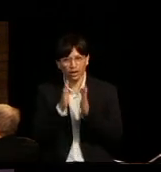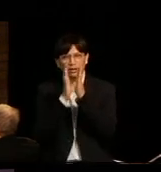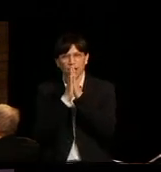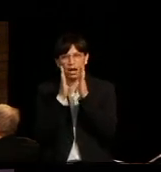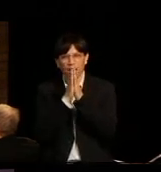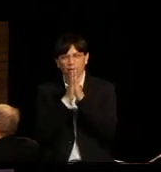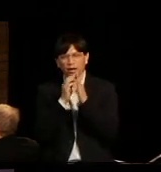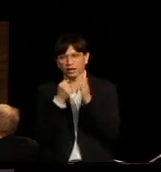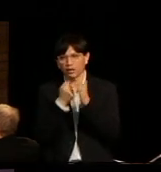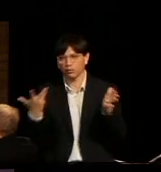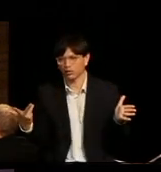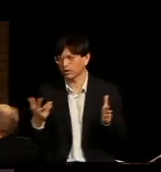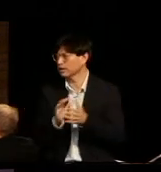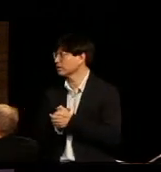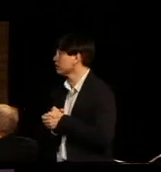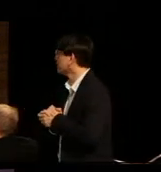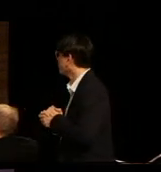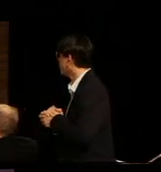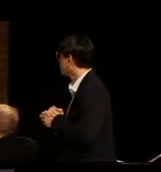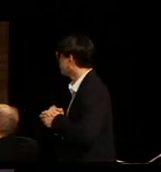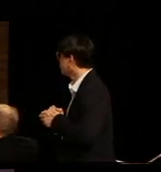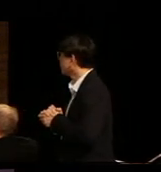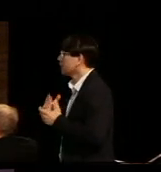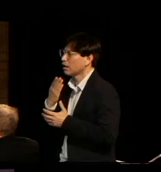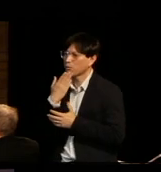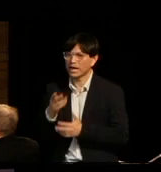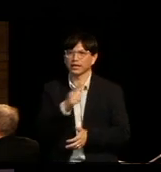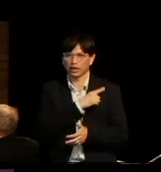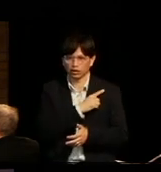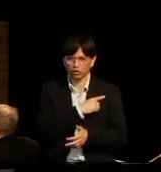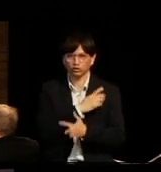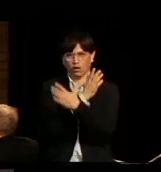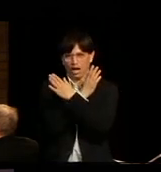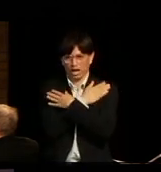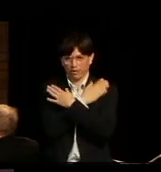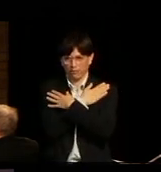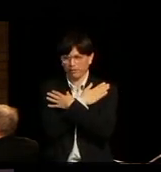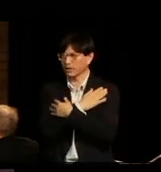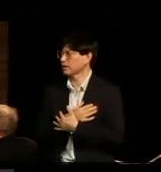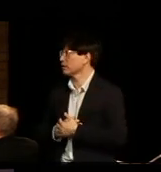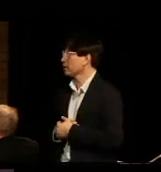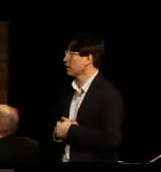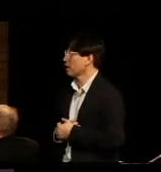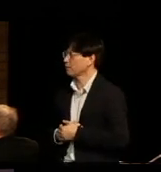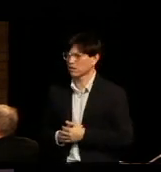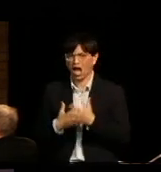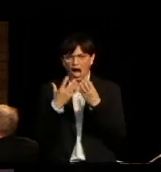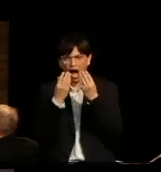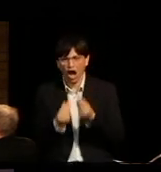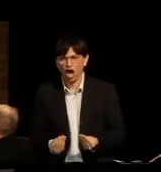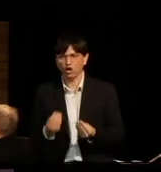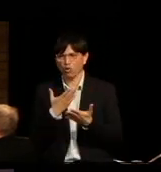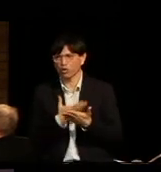principali preghiere il Padre Nostro l'Ave Maria eccetera eccetera ma anche un po' di di alcuni brani del Vangelo Quindi